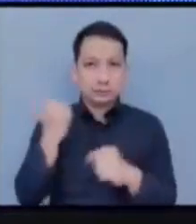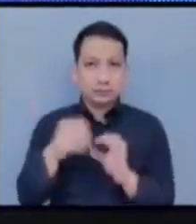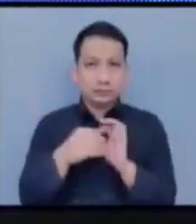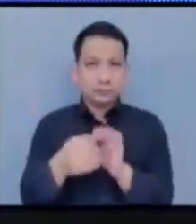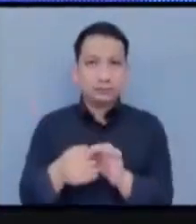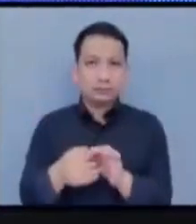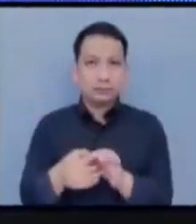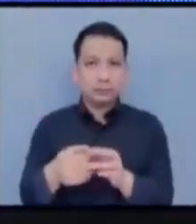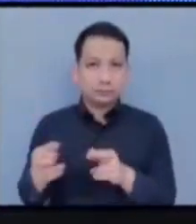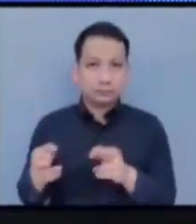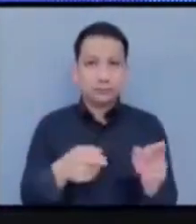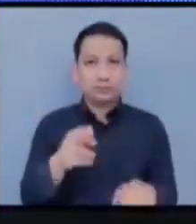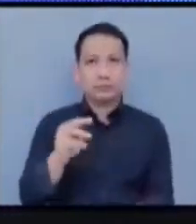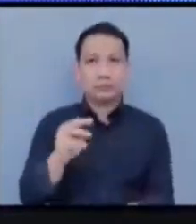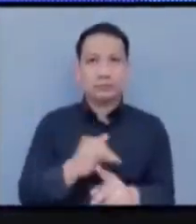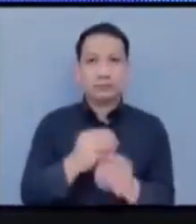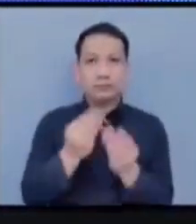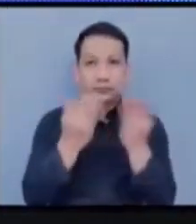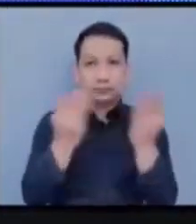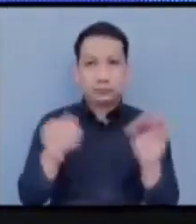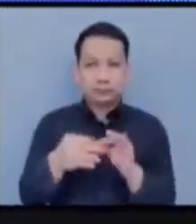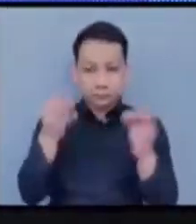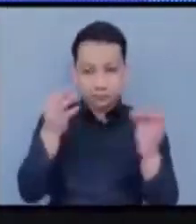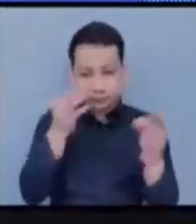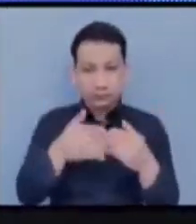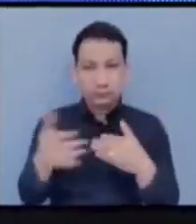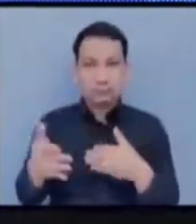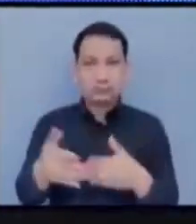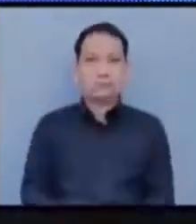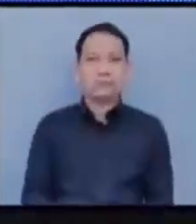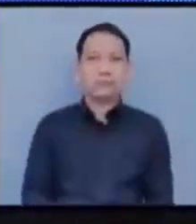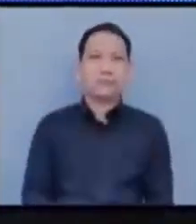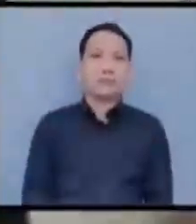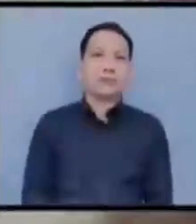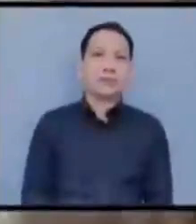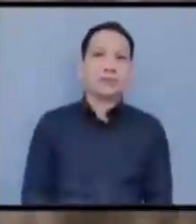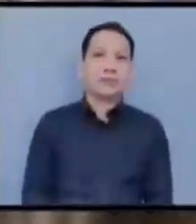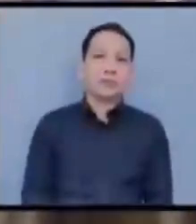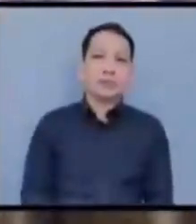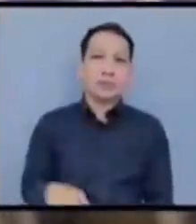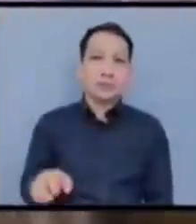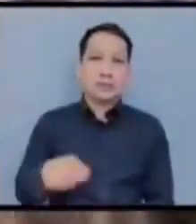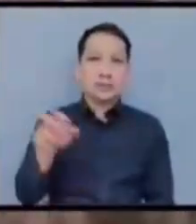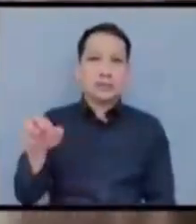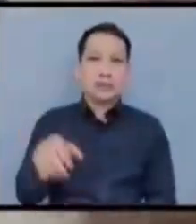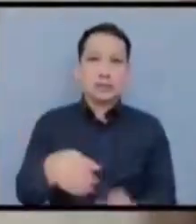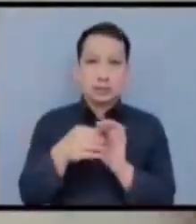random drug test sa mga drivers naman po nito mga pampublikong sasakyan.